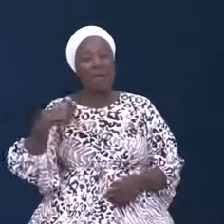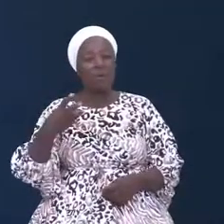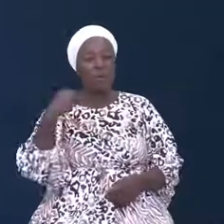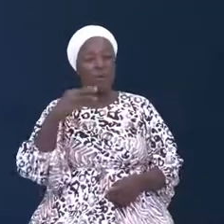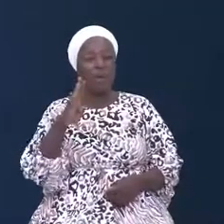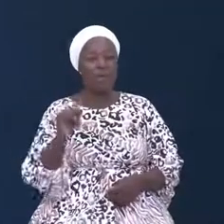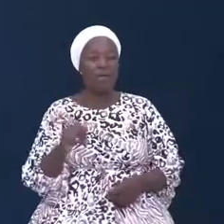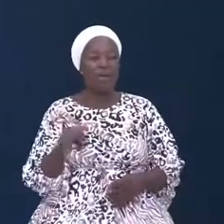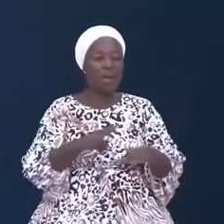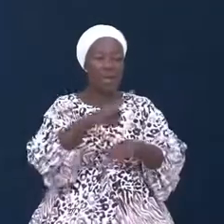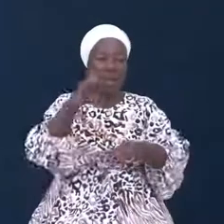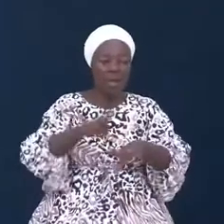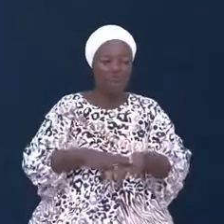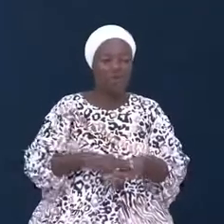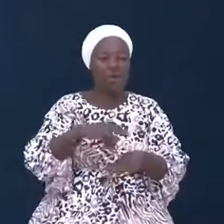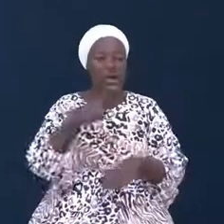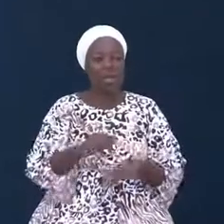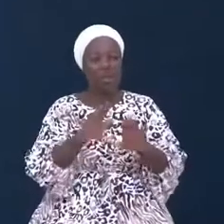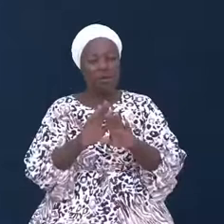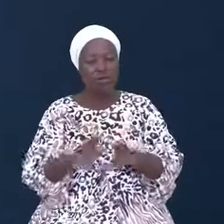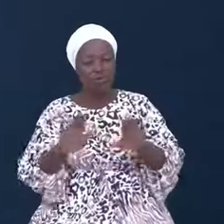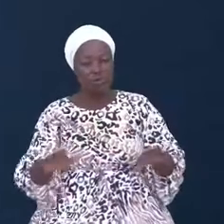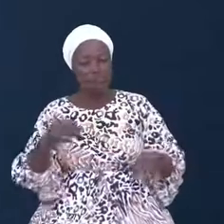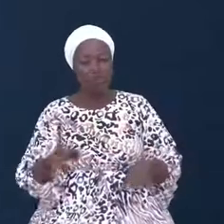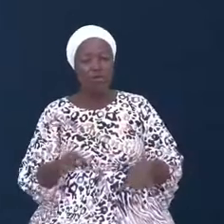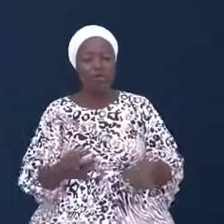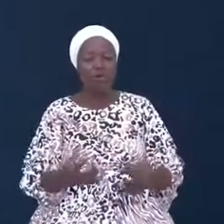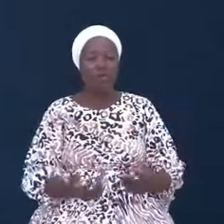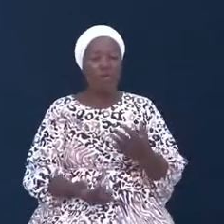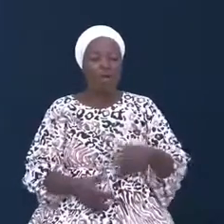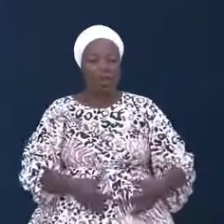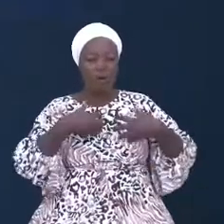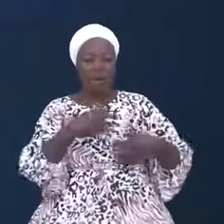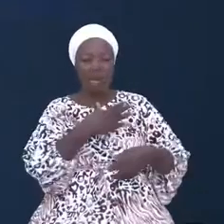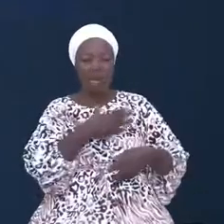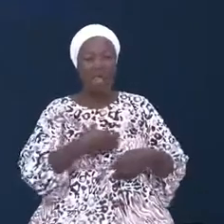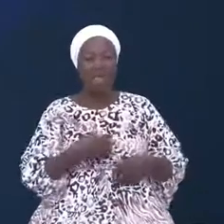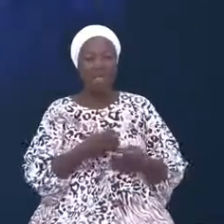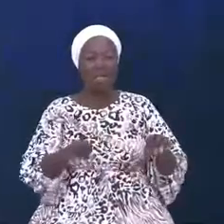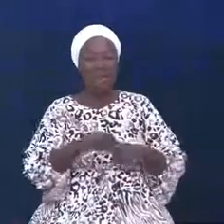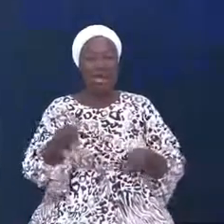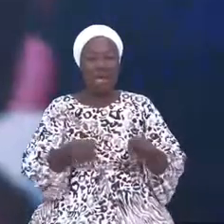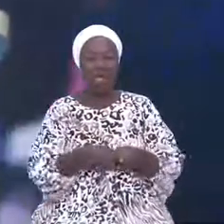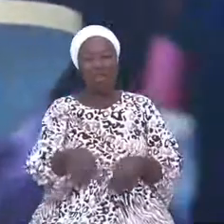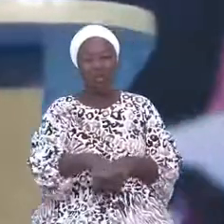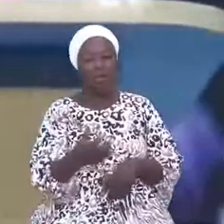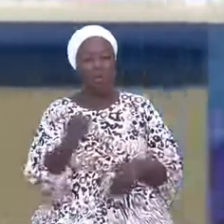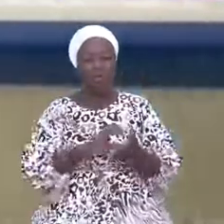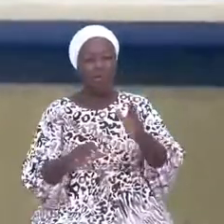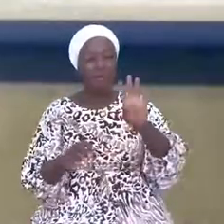pensées. Et nous étions par nature des enfants de colère comme les autres.